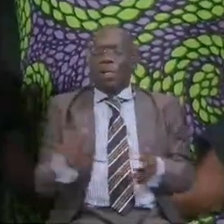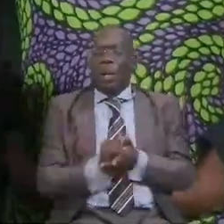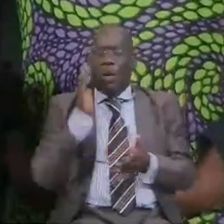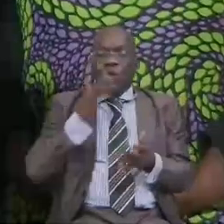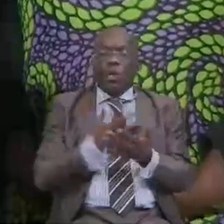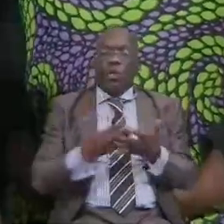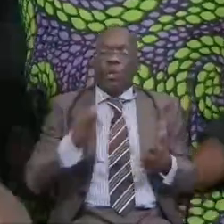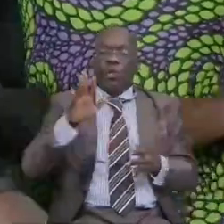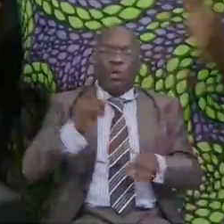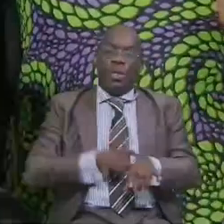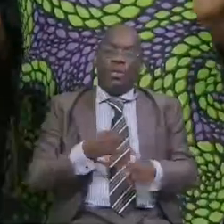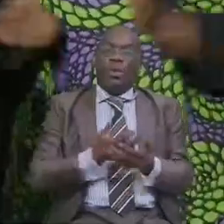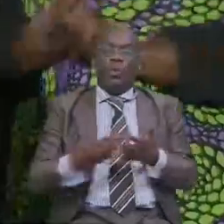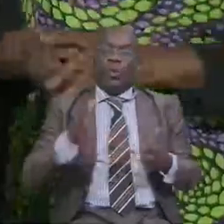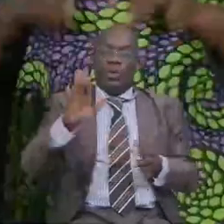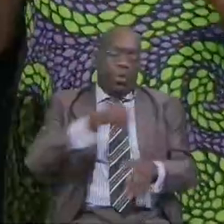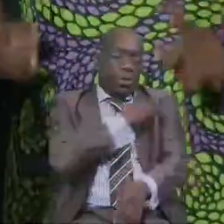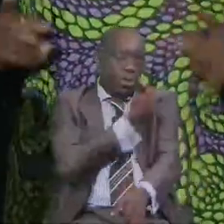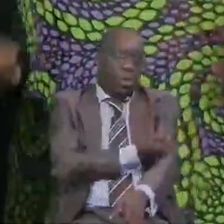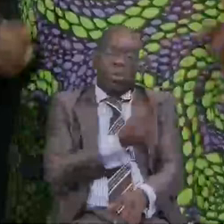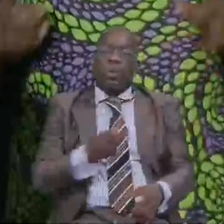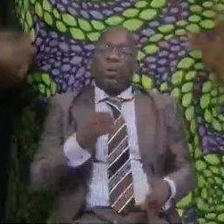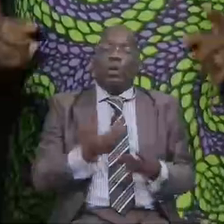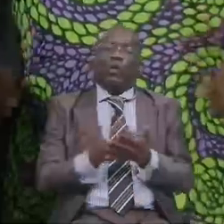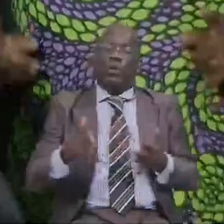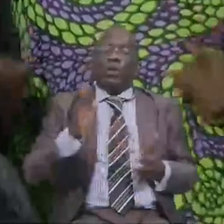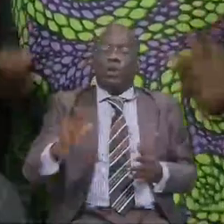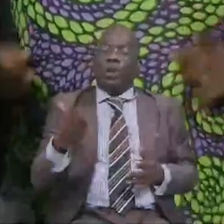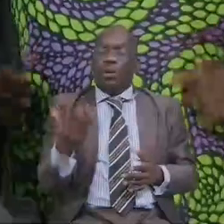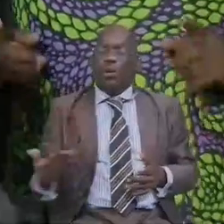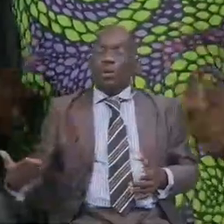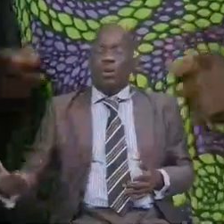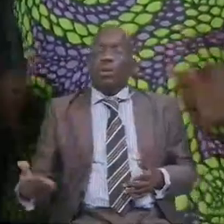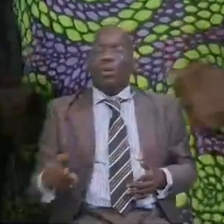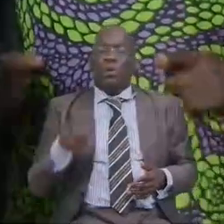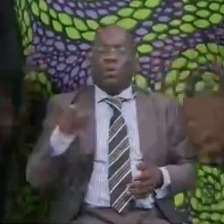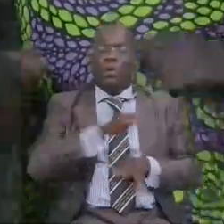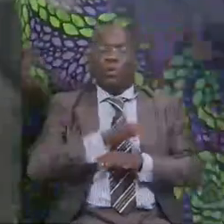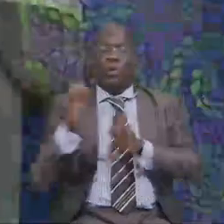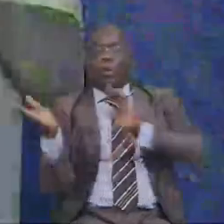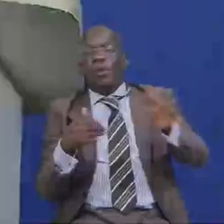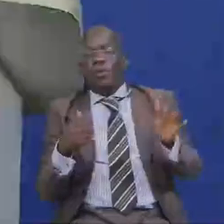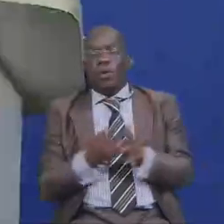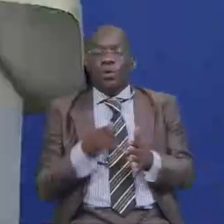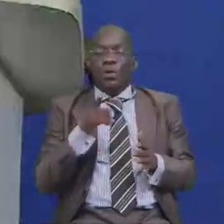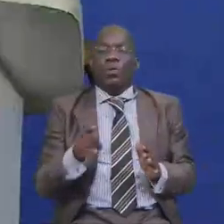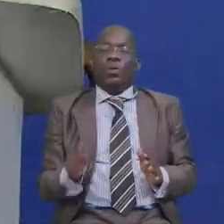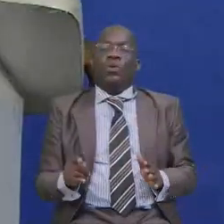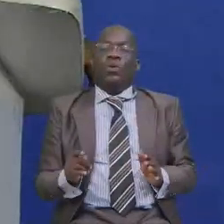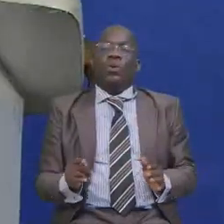ton temps, gaspiller tes efforts, tes ressources, abandonne ces choses. Tu te